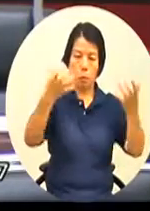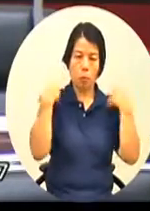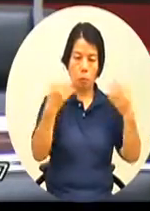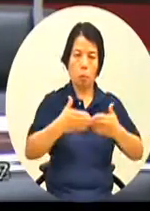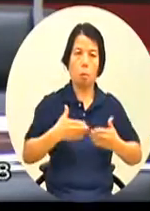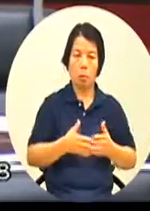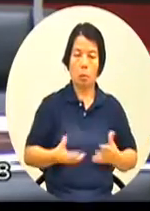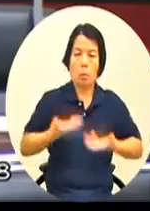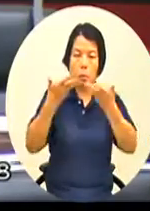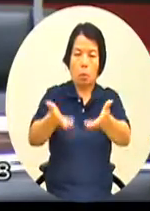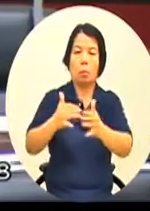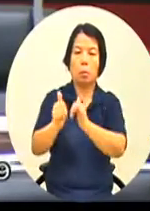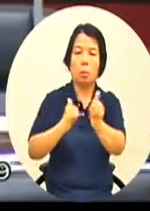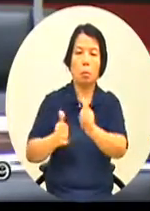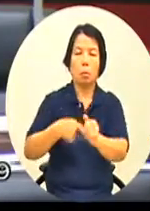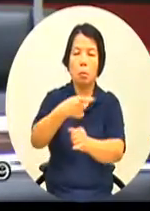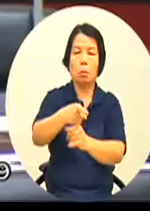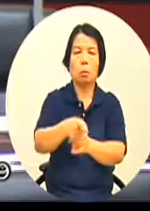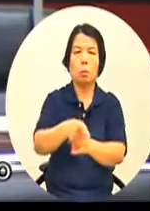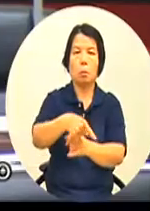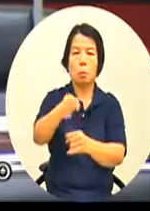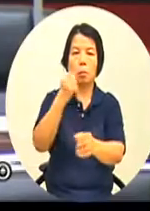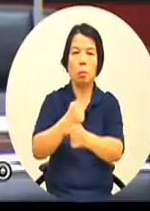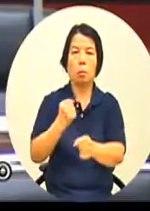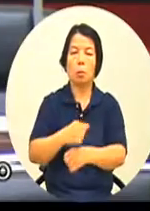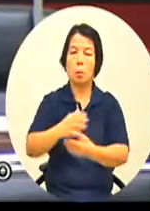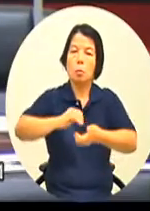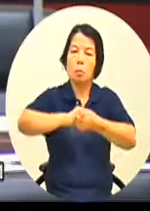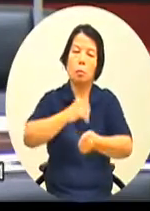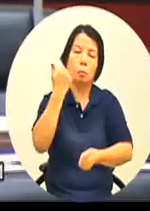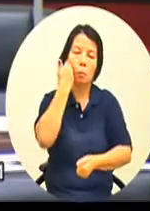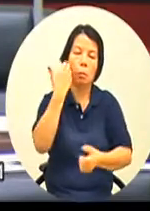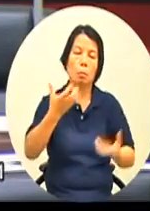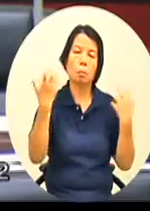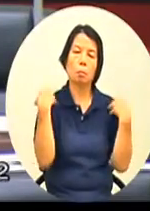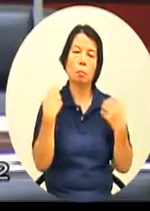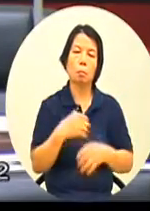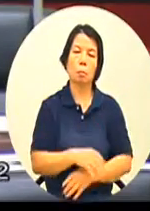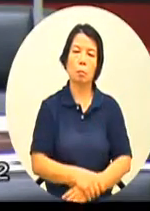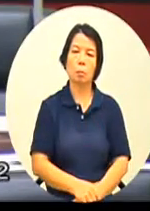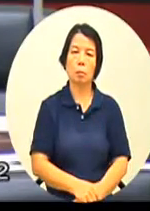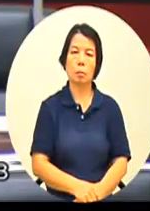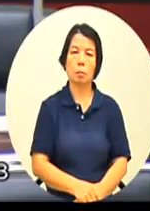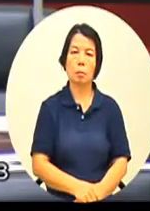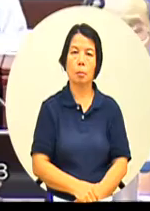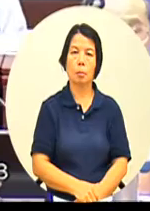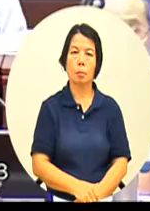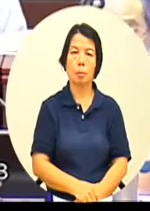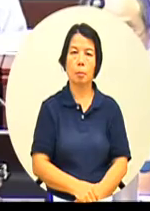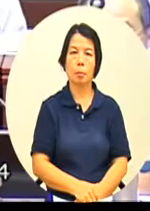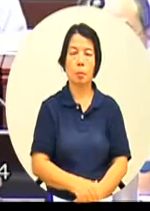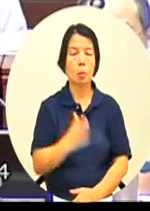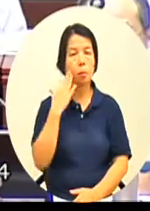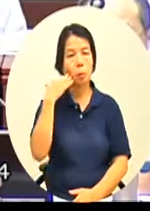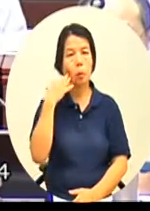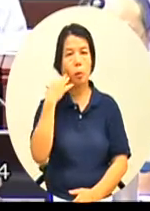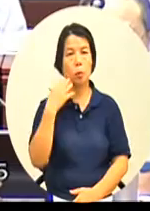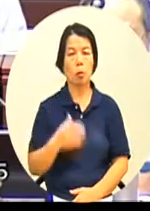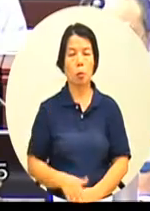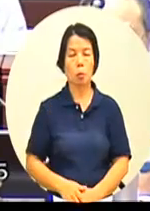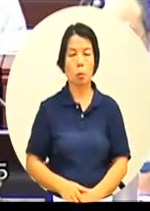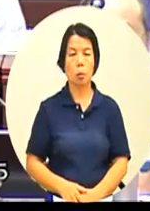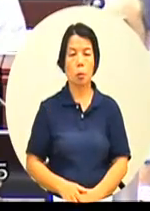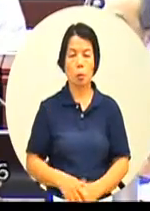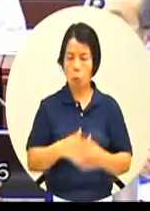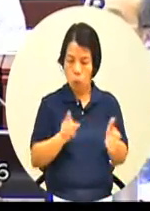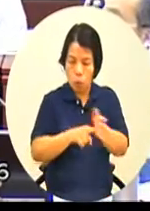安让市民参与啊，做出来决策是谁要负责？ 这个是这样哈，如果是完全用直接